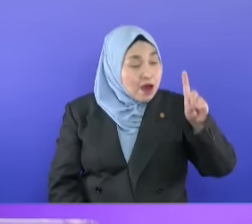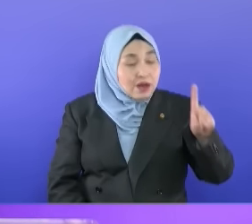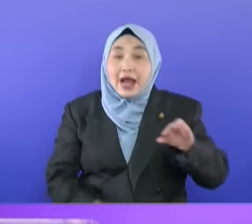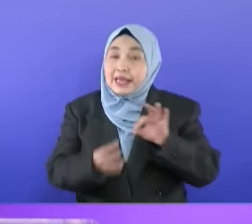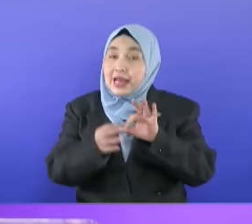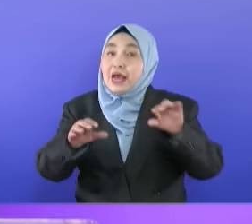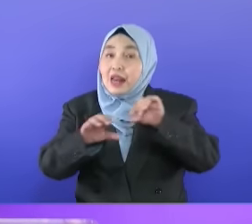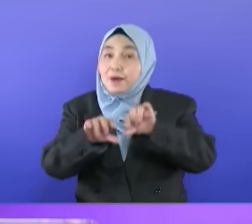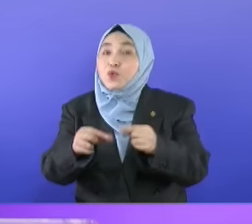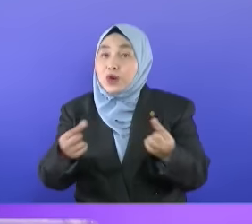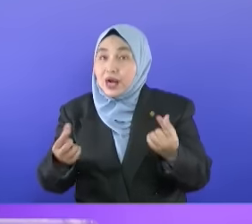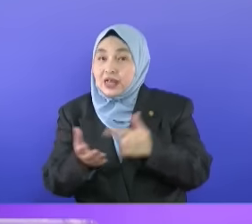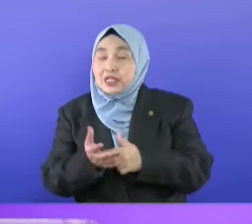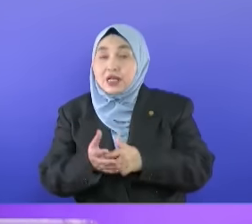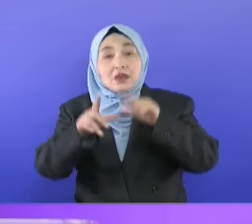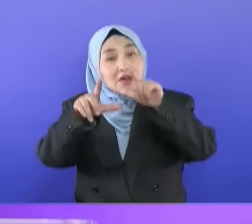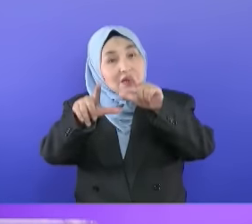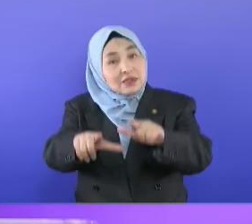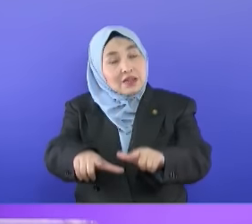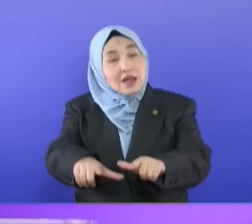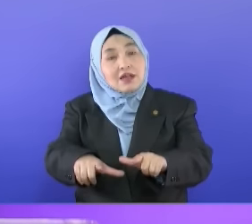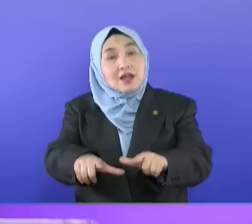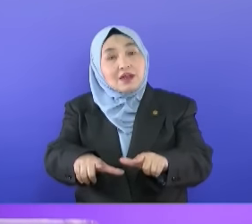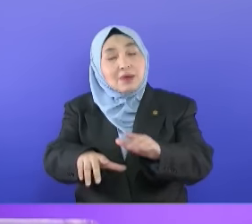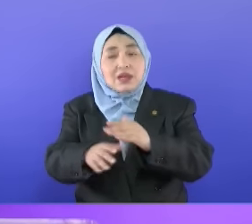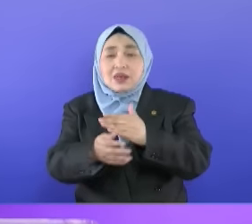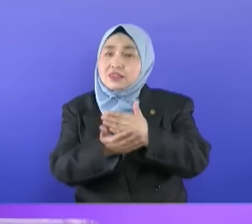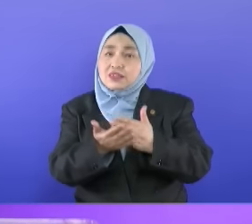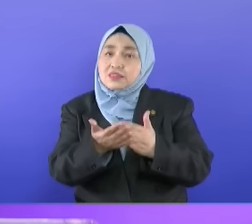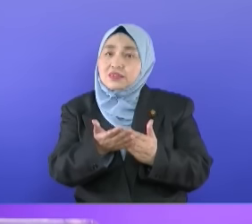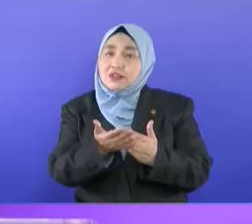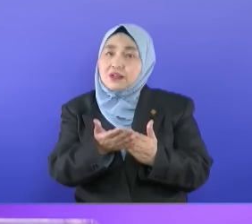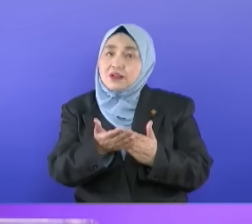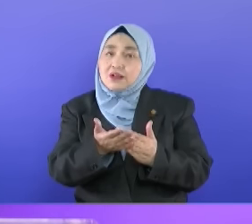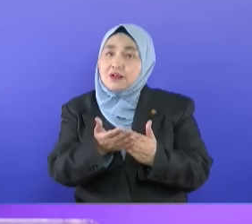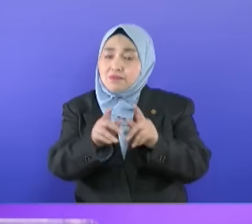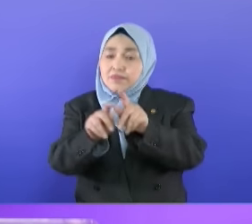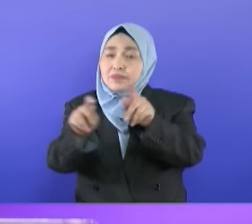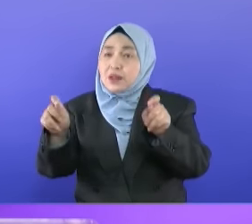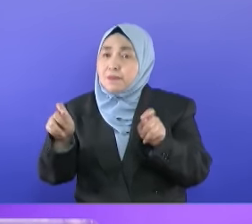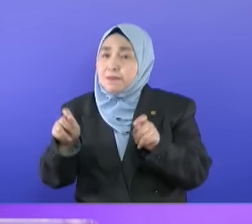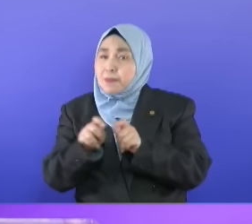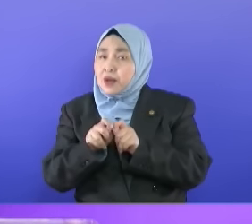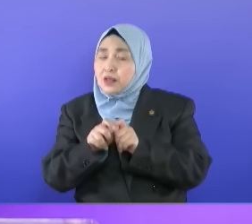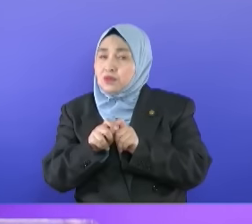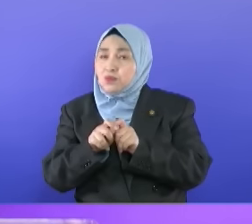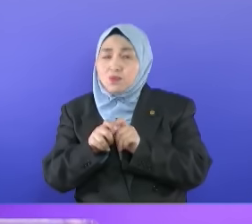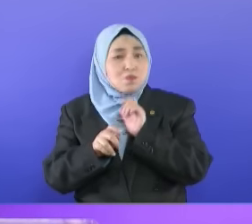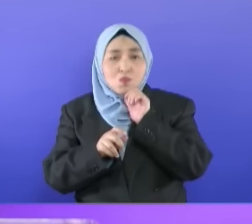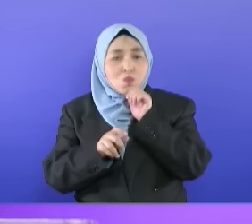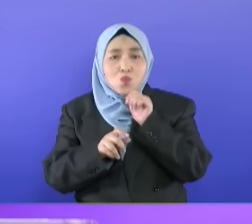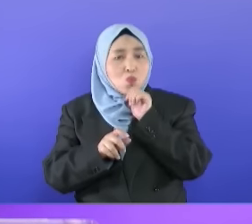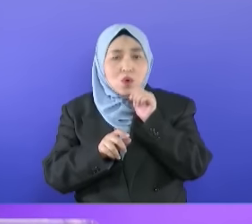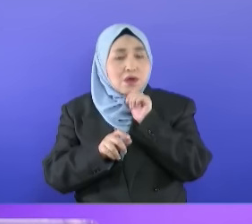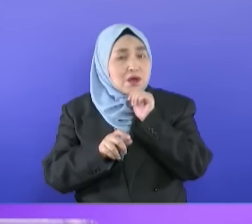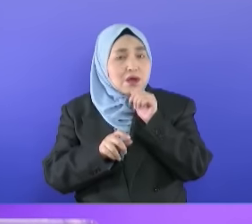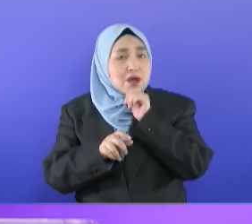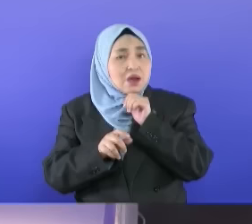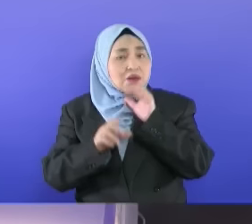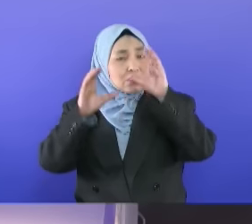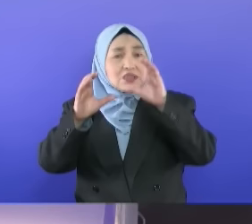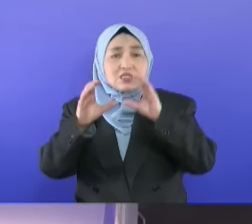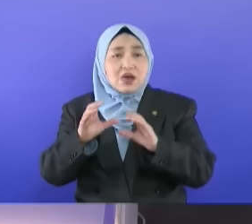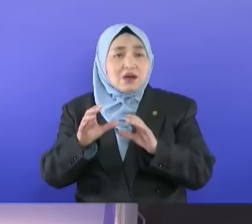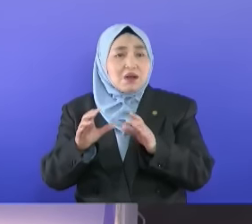al-qur'an ini diletakkan pada sesuatu lokasi pada tempatnya itu bukan bukannya secara